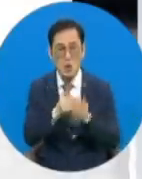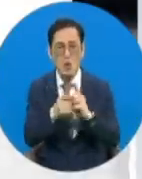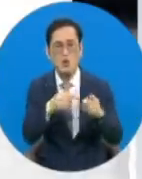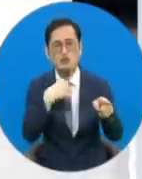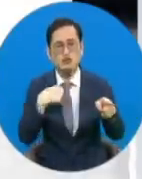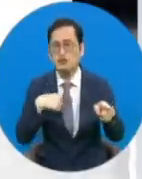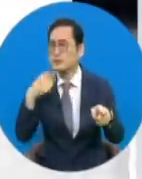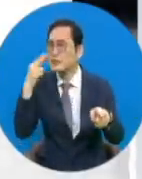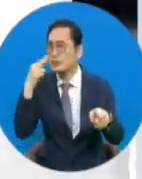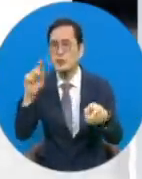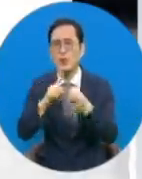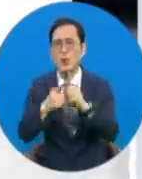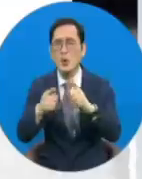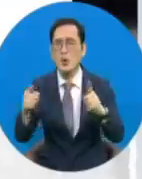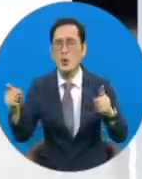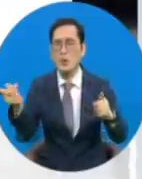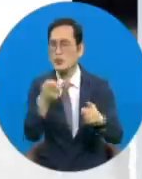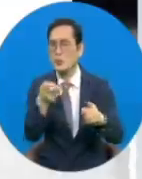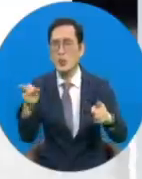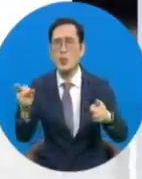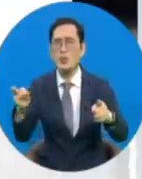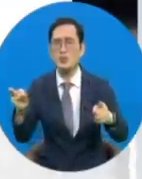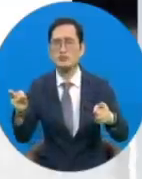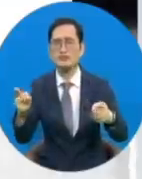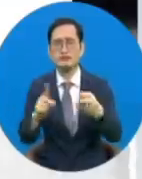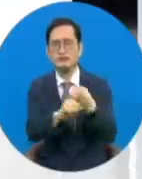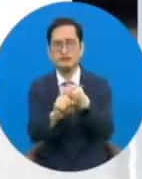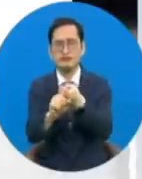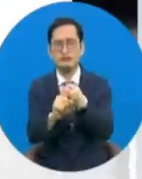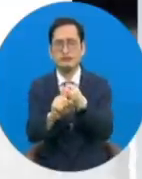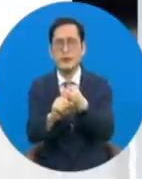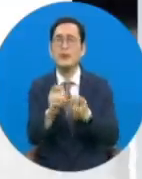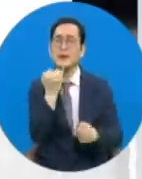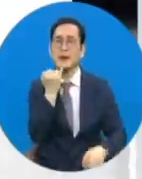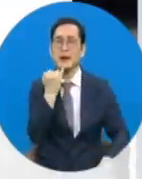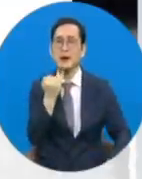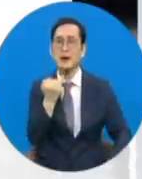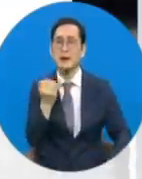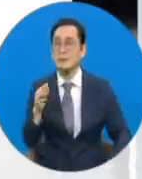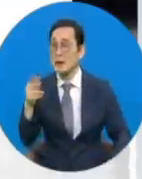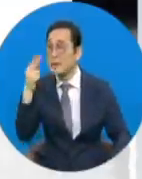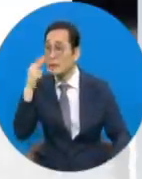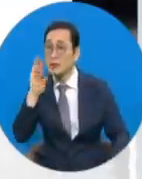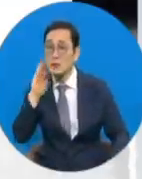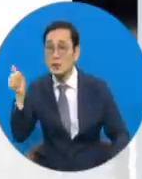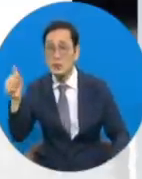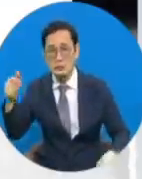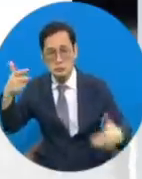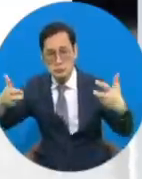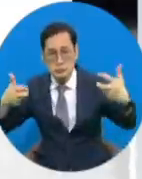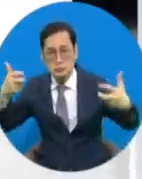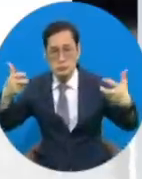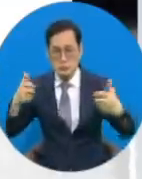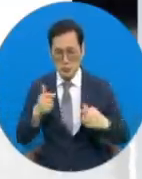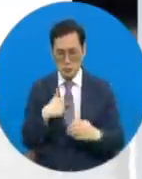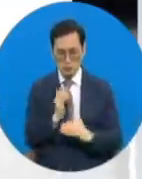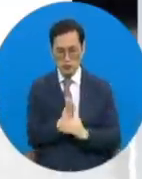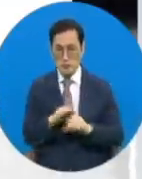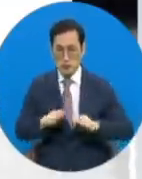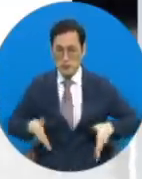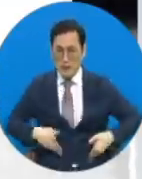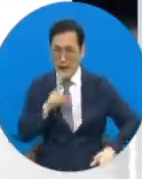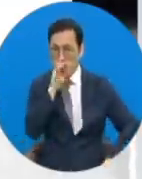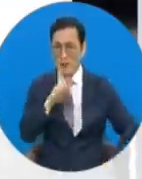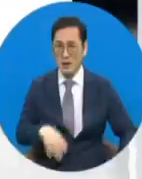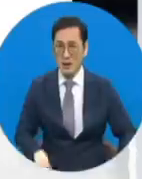가능하죠. 그렇지만 이제 바이든이 된다부터 중국을 계속 견제하잖아요. 어느 편을 설 수밖에 없어요.